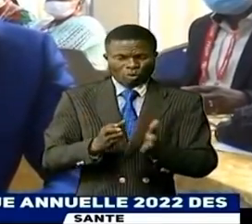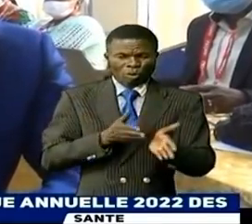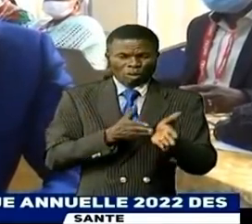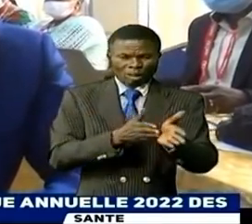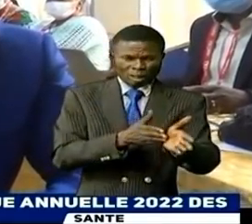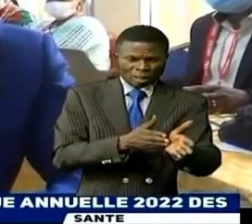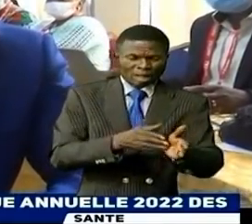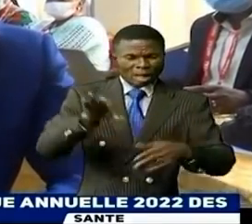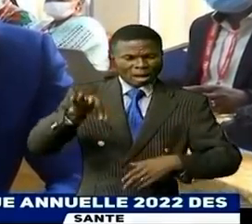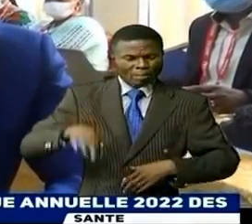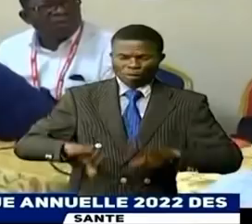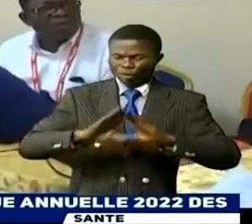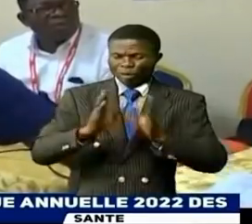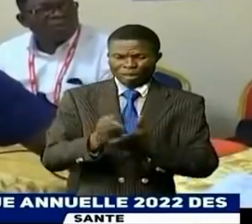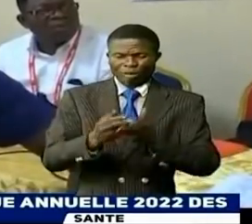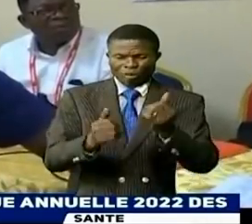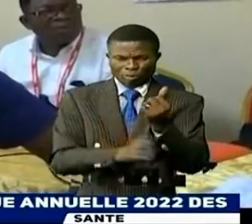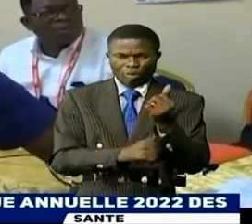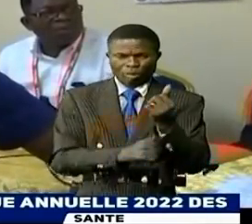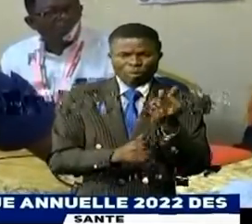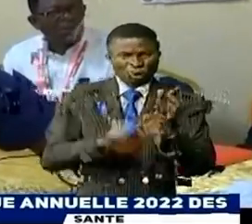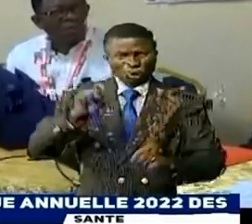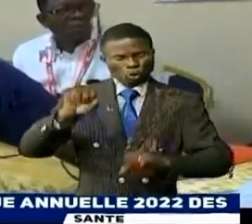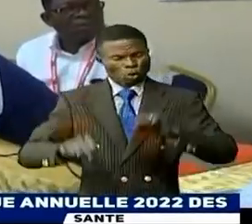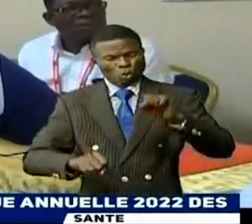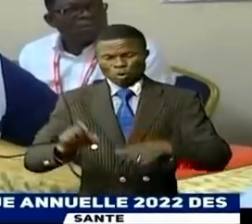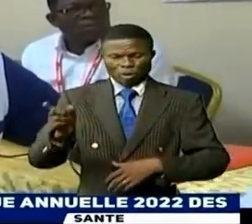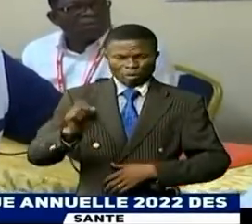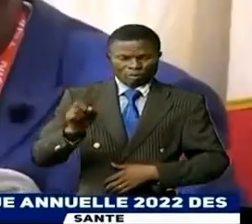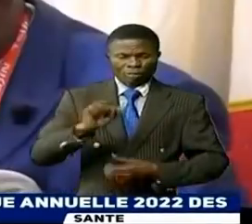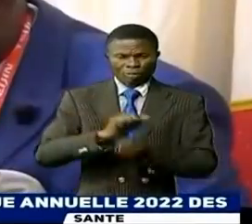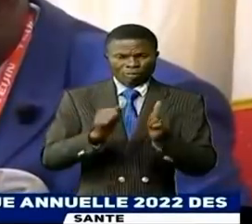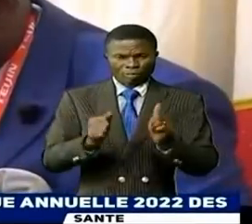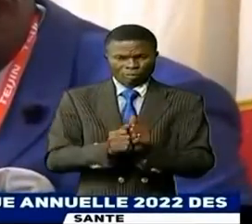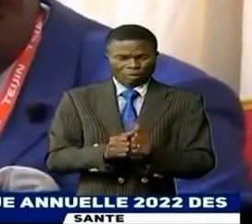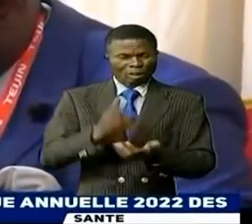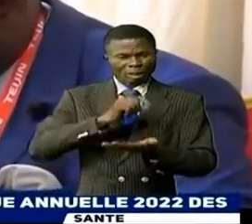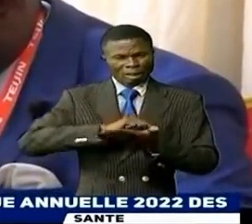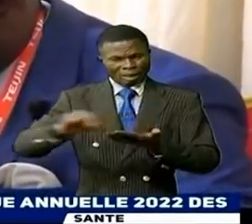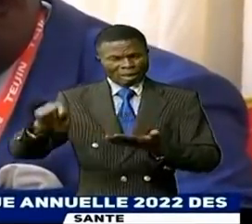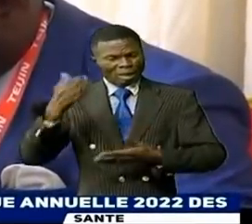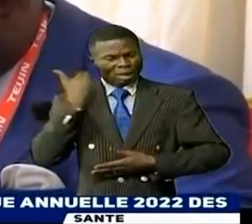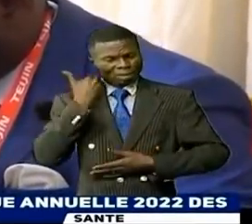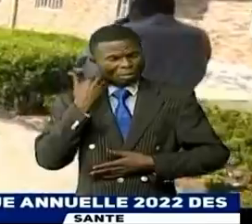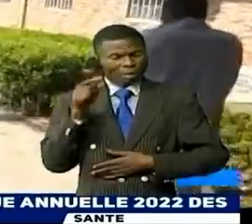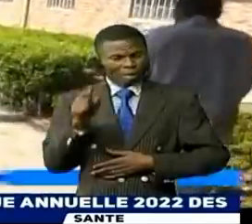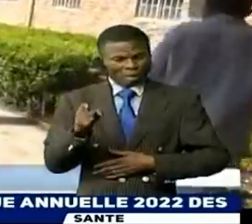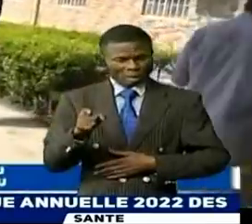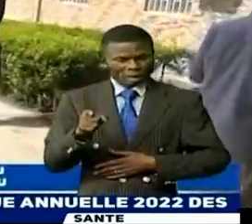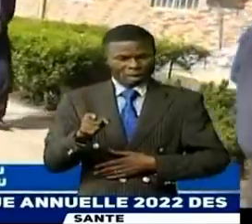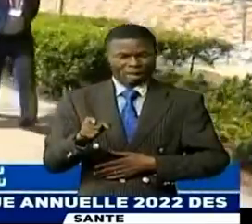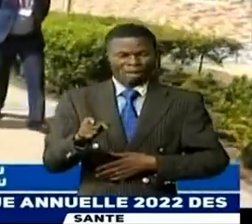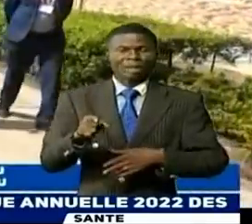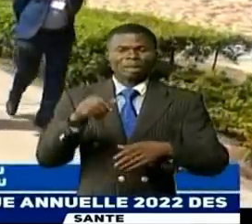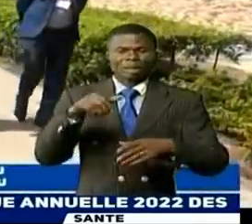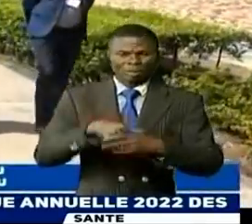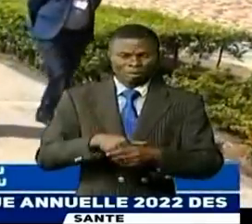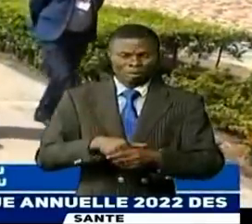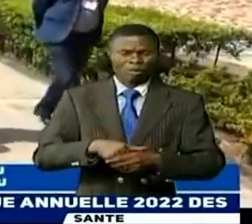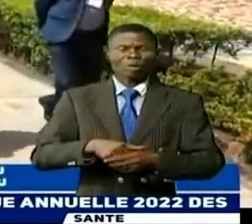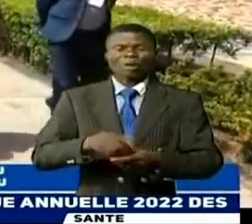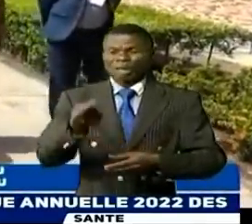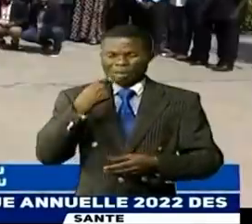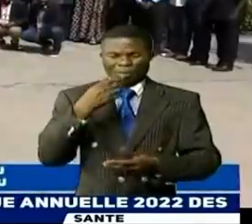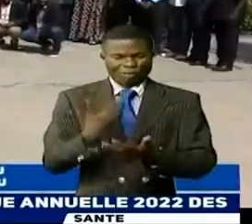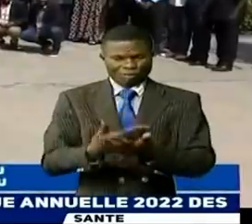des populations sont attendues dans le cadre du processus de l'élimination des maladies tropicales négligées à chimiothérapie